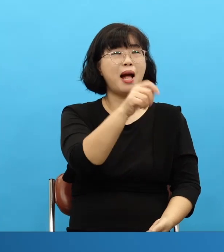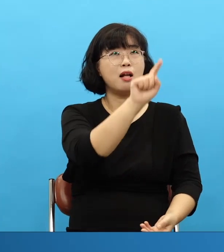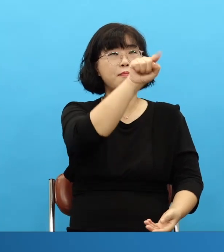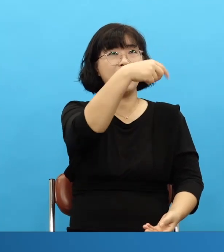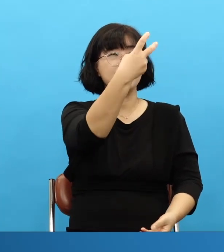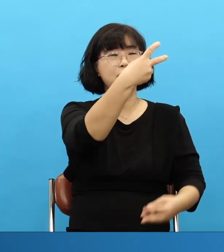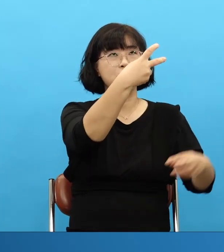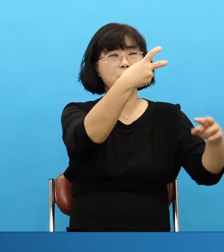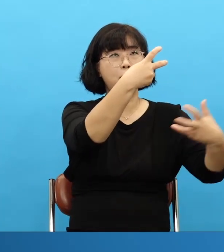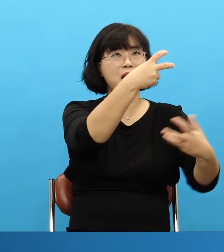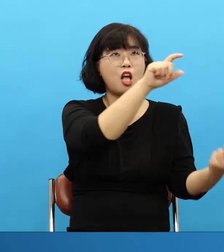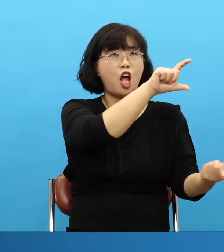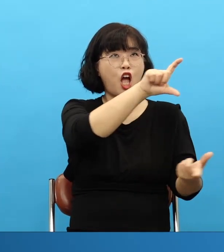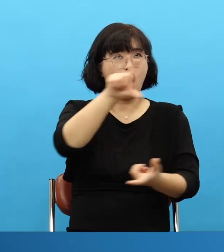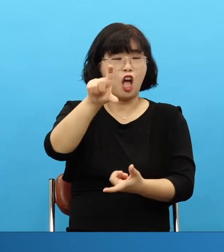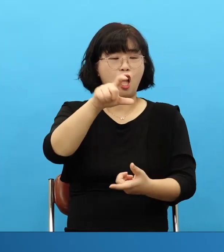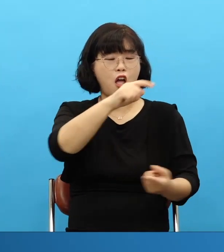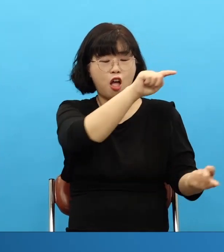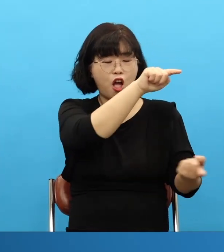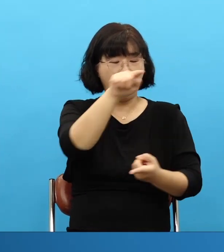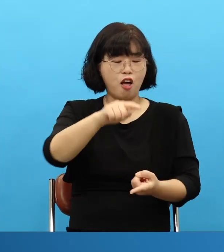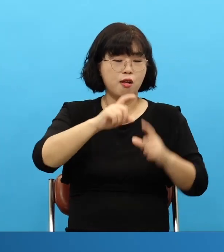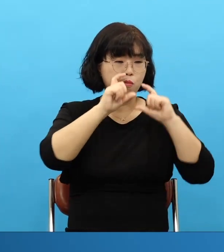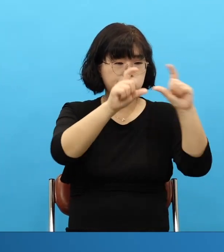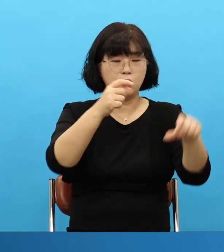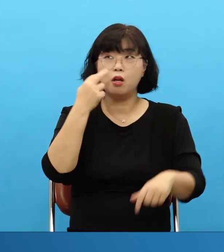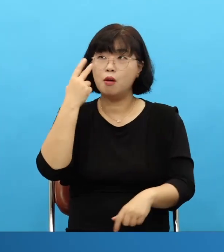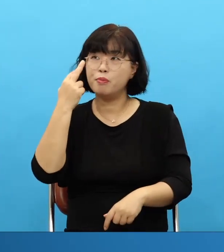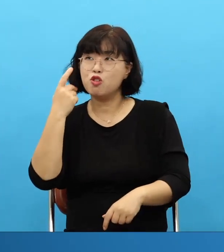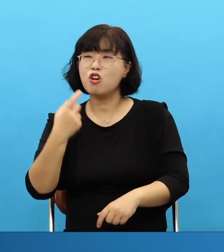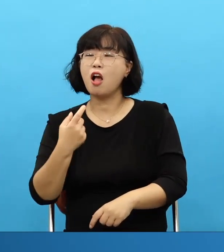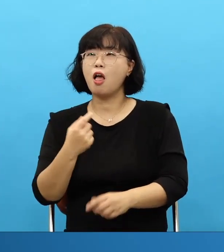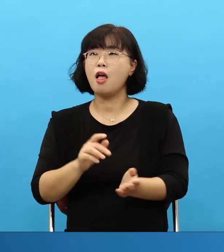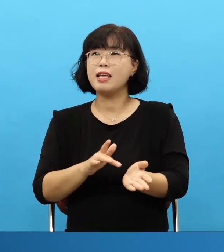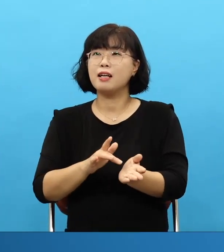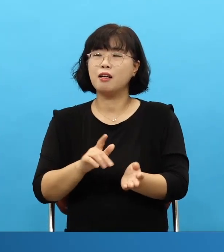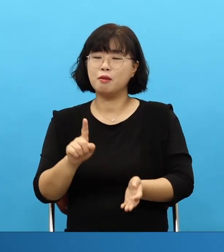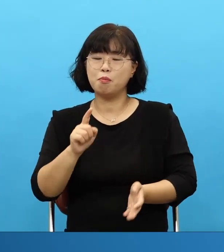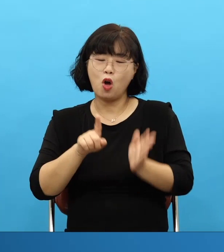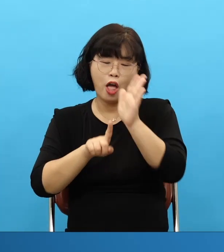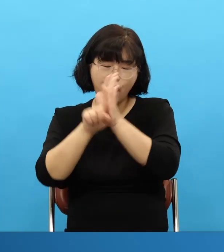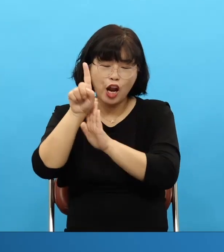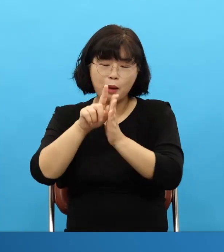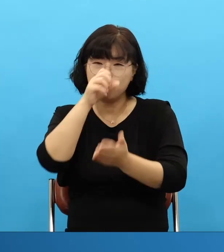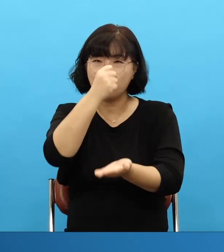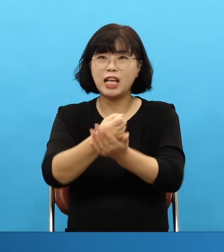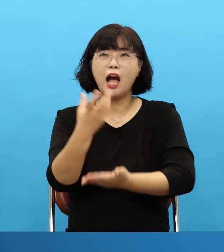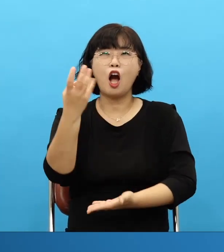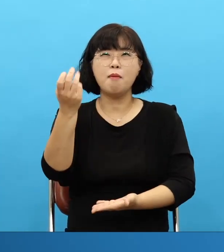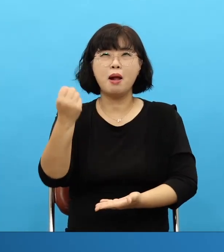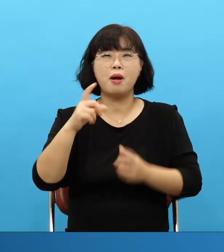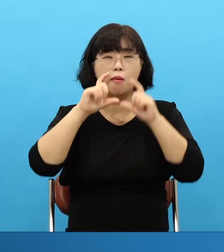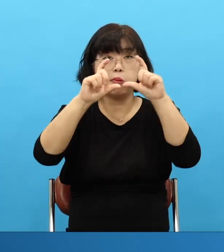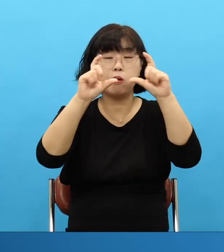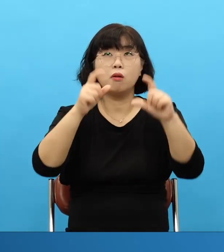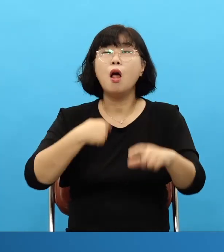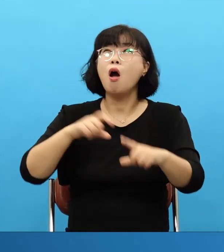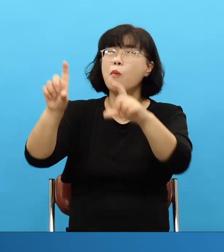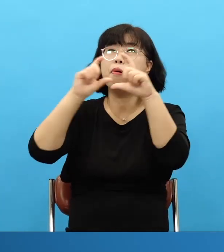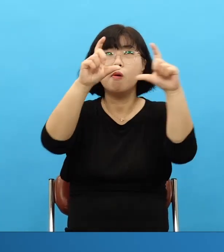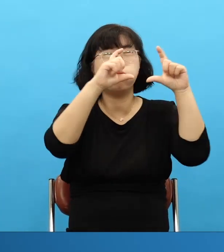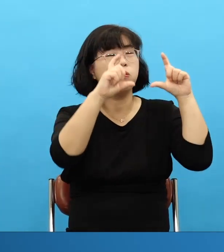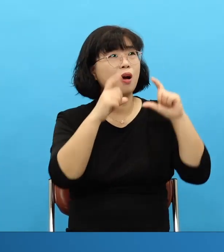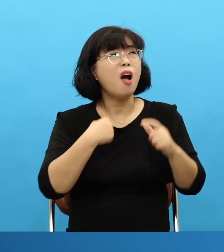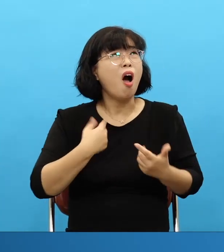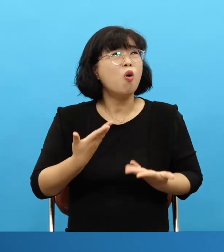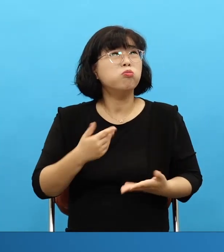and get the medications and purchase it. 이렇게 나이 들면 막 불안하고 말이야 뭐죠 막 이래 됩니다. 아니, And when you get older, there are so many things that induce anxiety inside